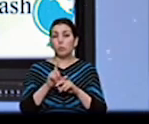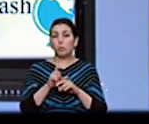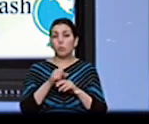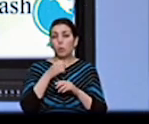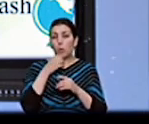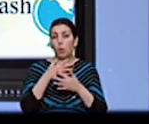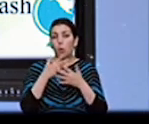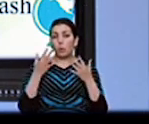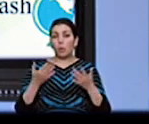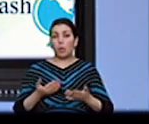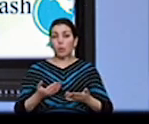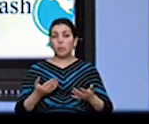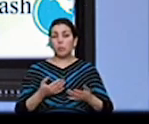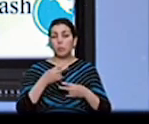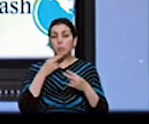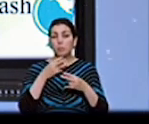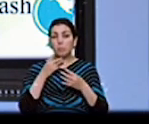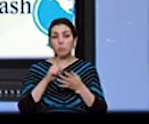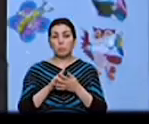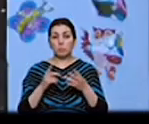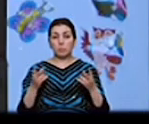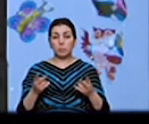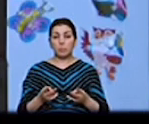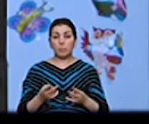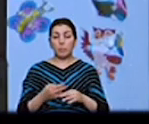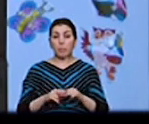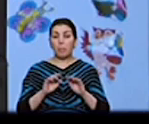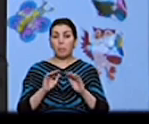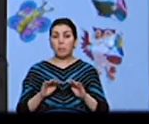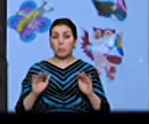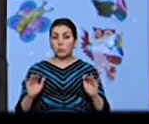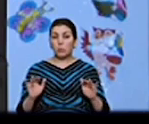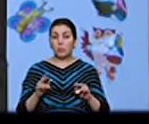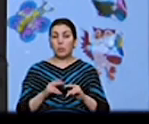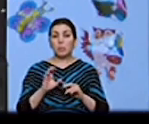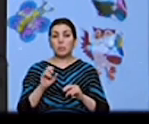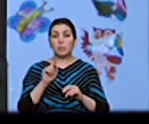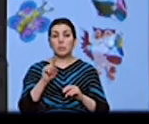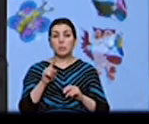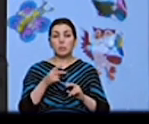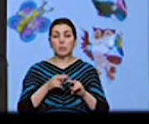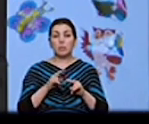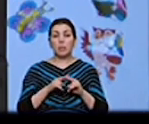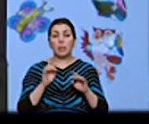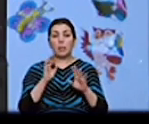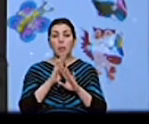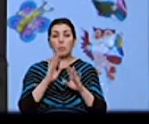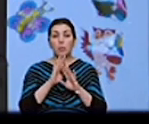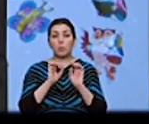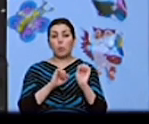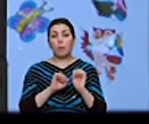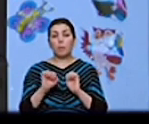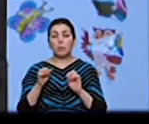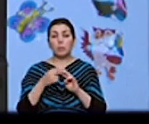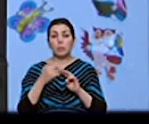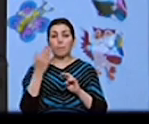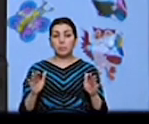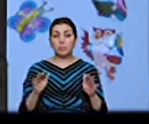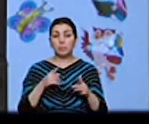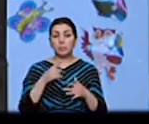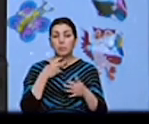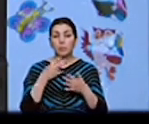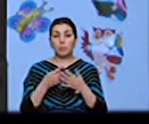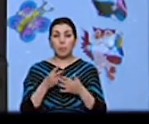katta hayotiy ahamiyatga ega. Bolajonlar, ana endi siz tabiatni muhofaza qilish haqidagi